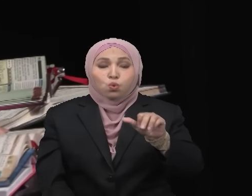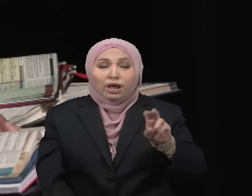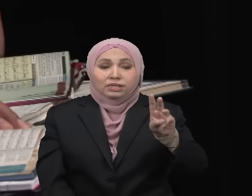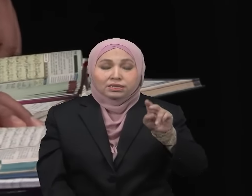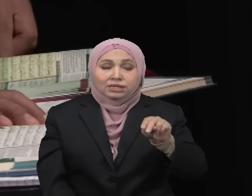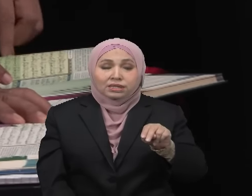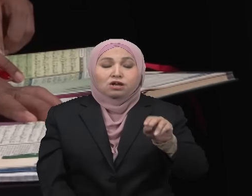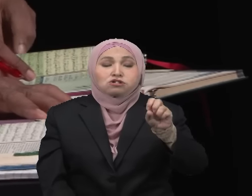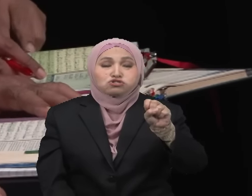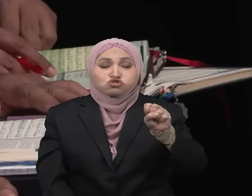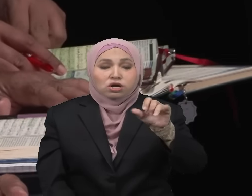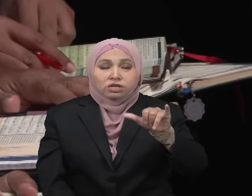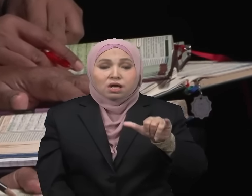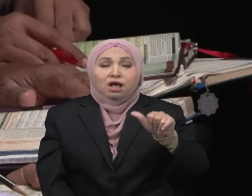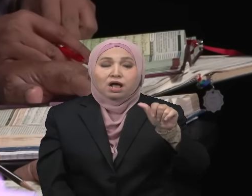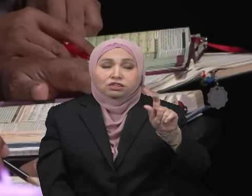عَدُوًا